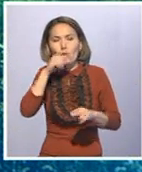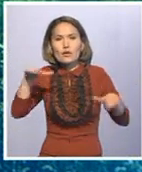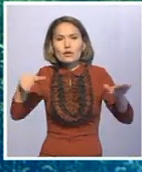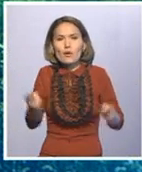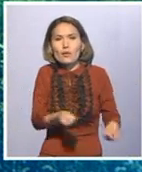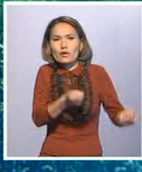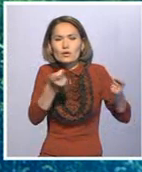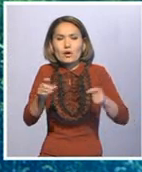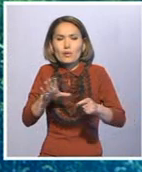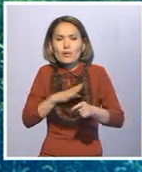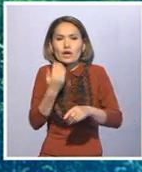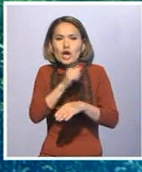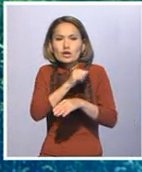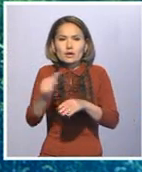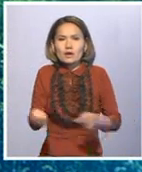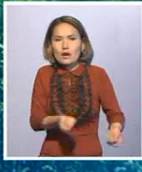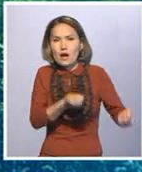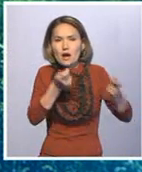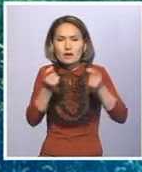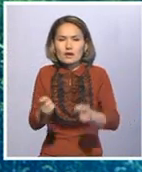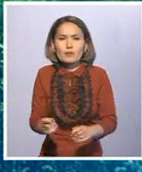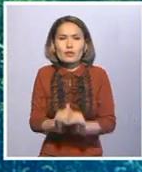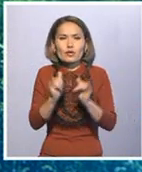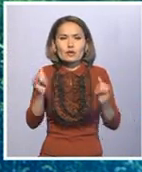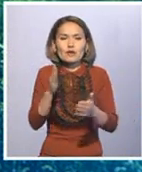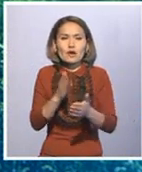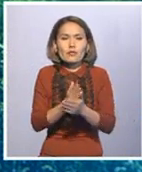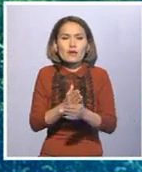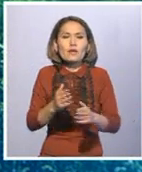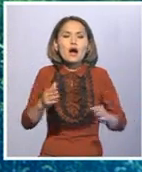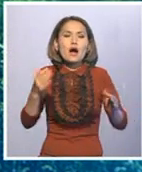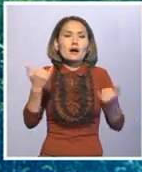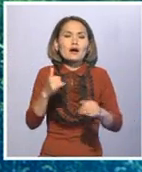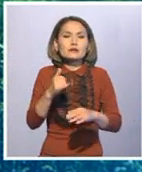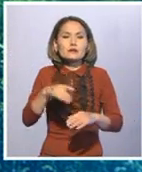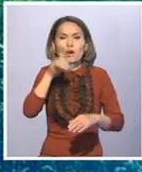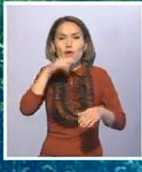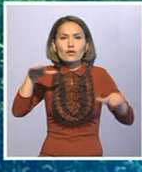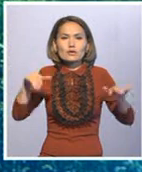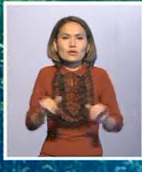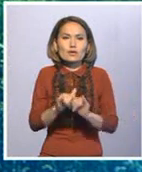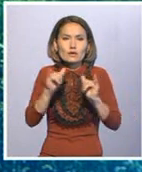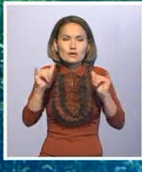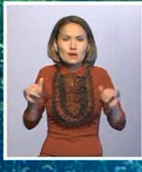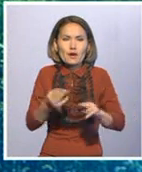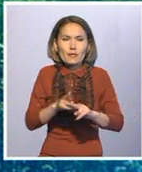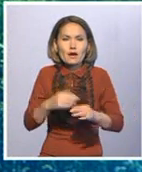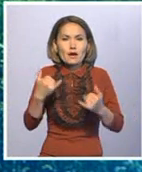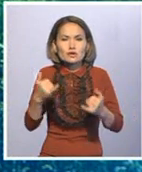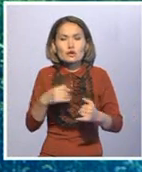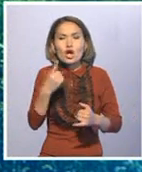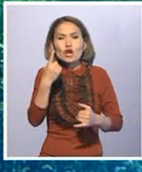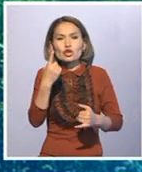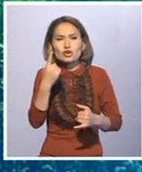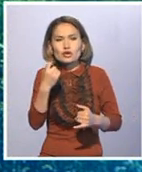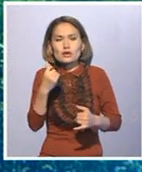10 жұбы мен балапандарын әкелген болатын. Климаты қатал өңірде орман құсын өсіру оңайға соқпады. Дегенмен қырғауыл тез бейімделіп, қора